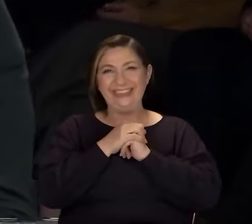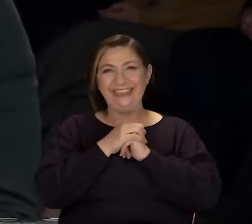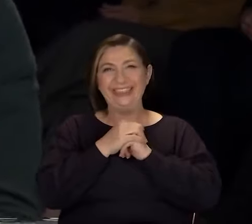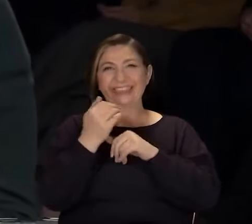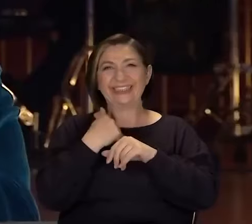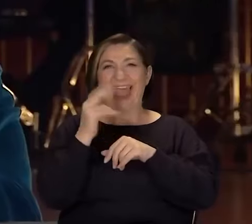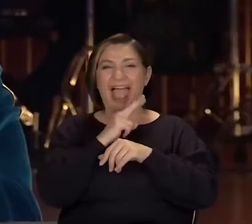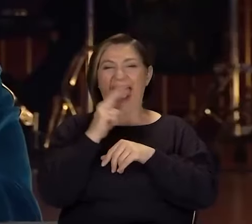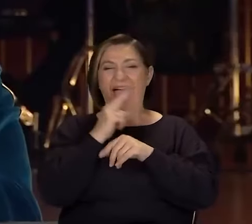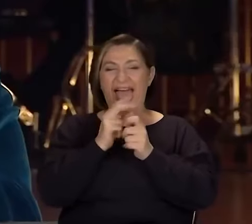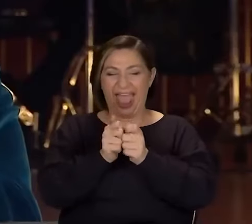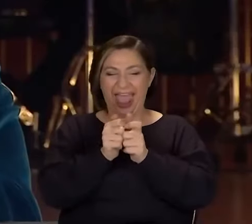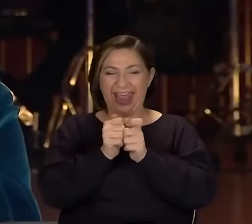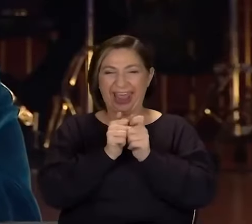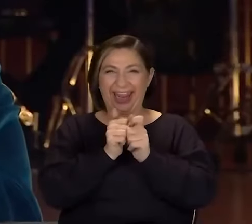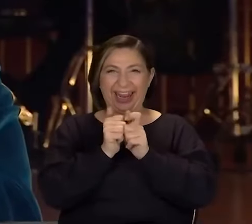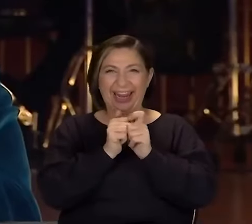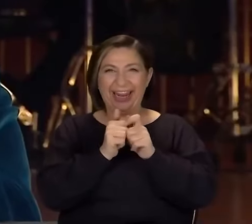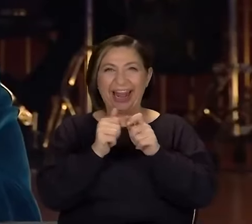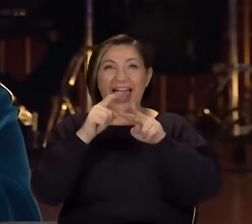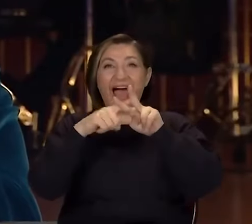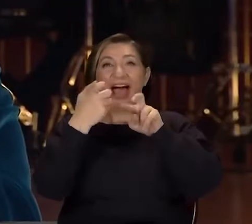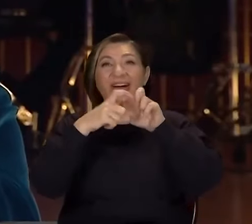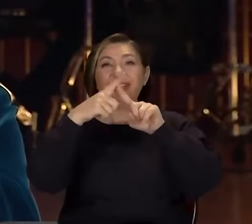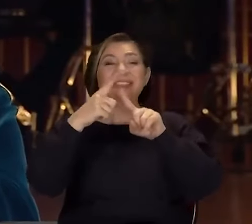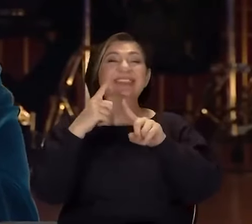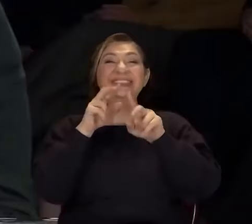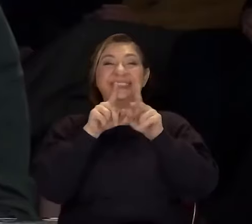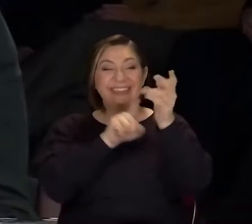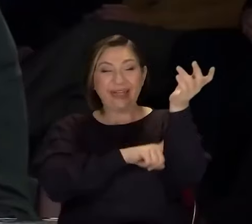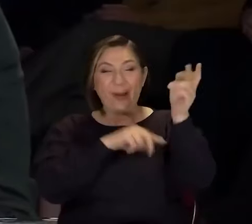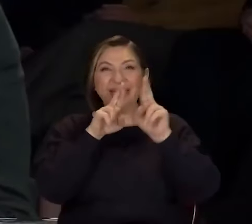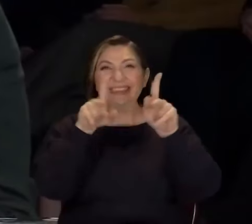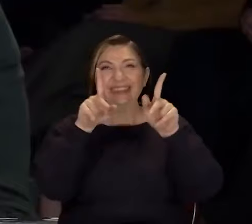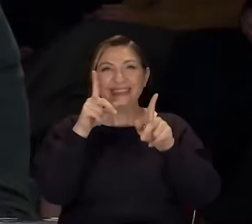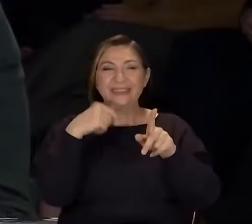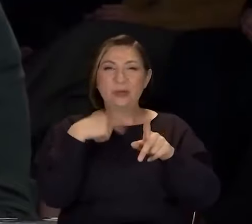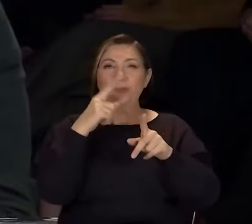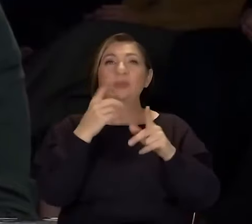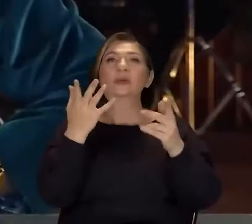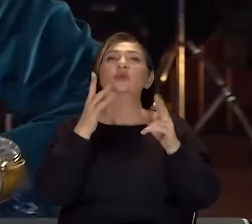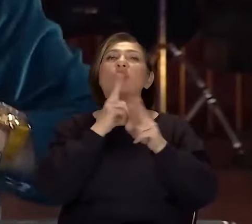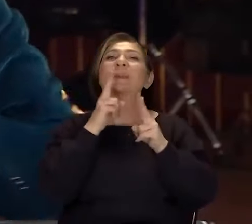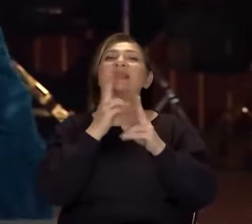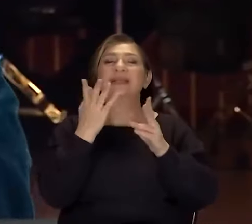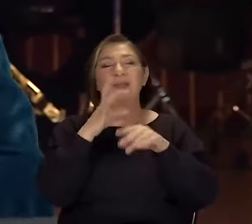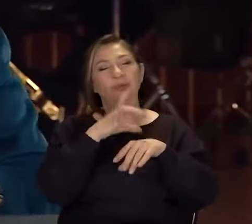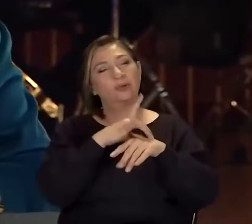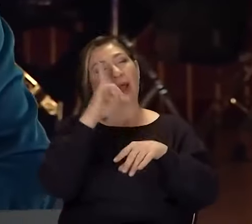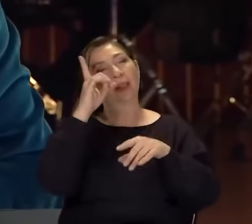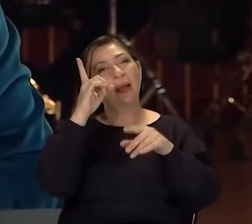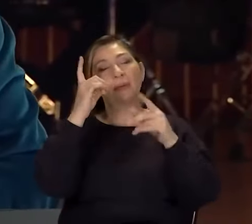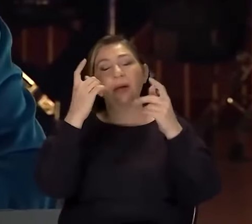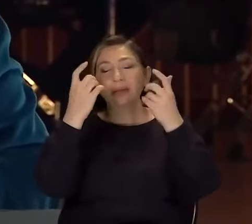ben sırıtarak yazıştım tabii. Yani aort anevrizması geçirince hani damar mamar falan filan. Yani şey, tabii komik. Ya doktorlar